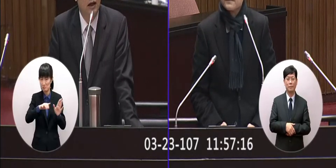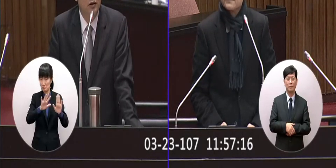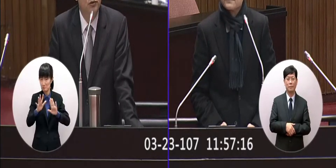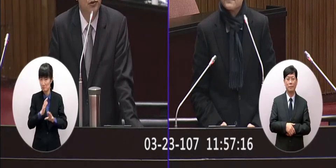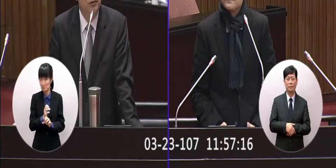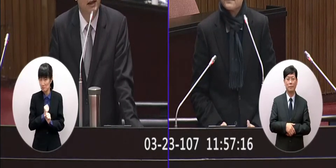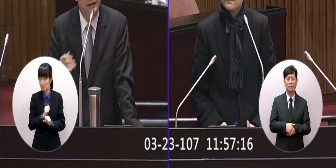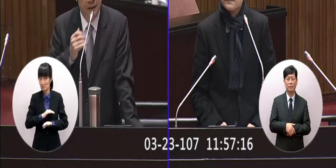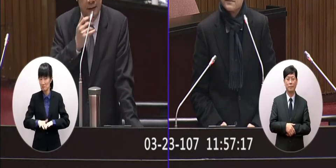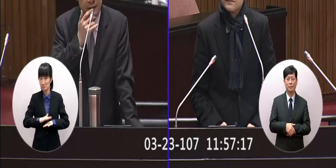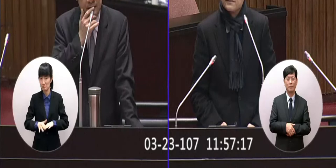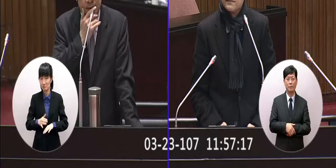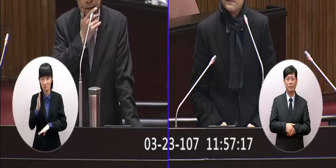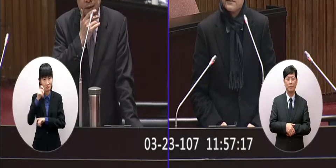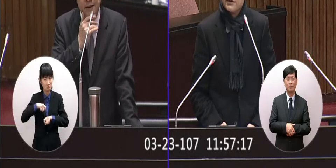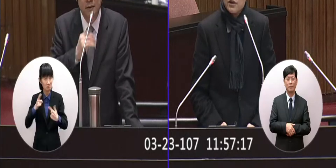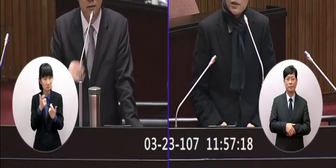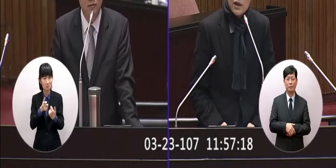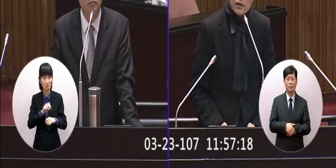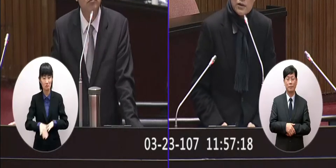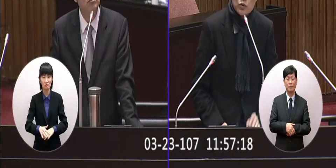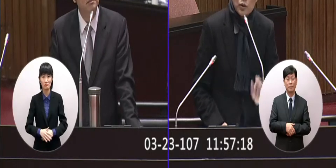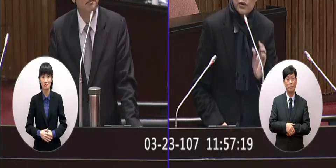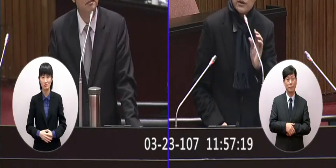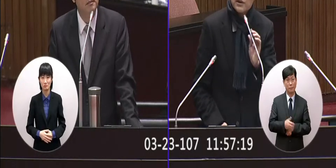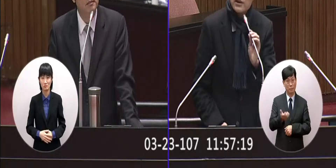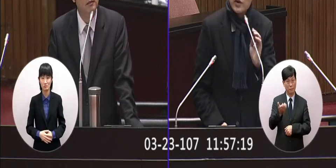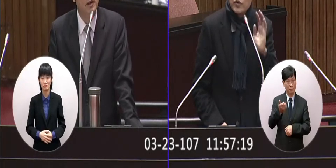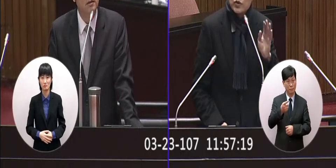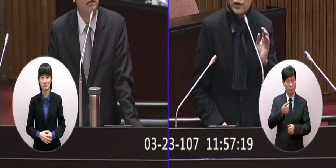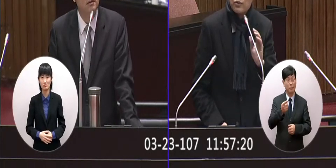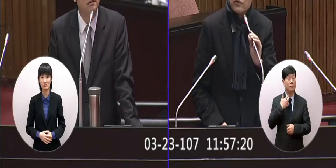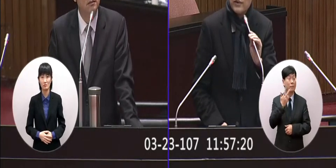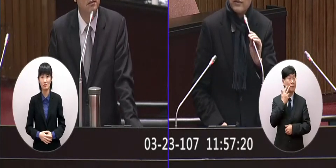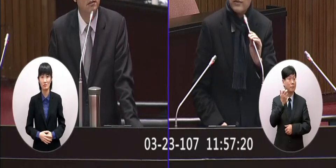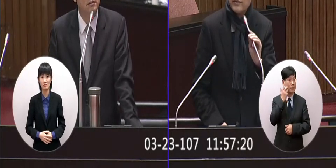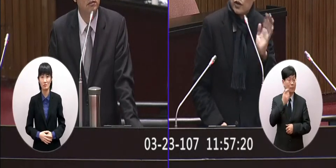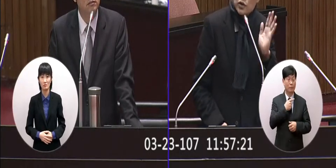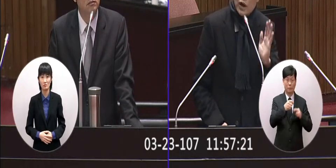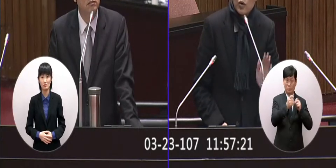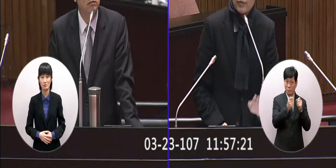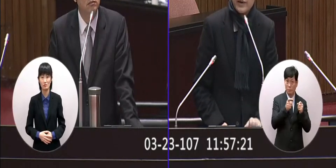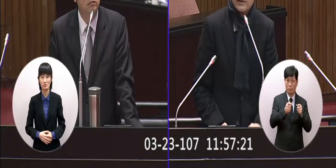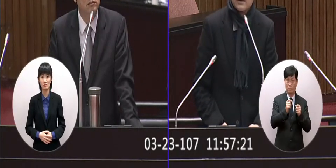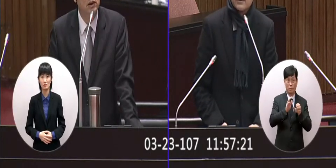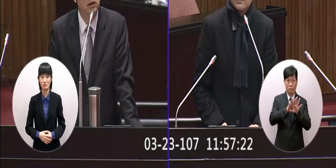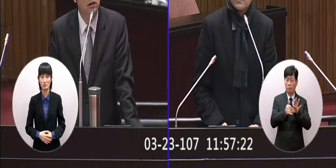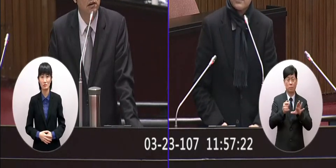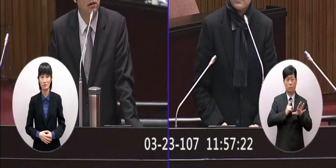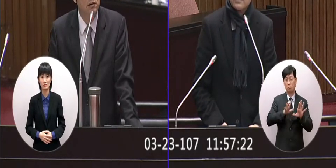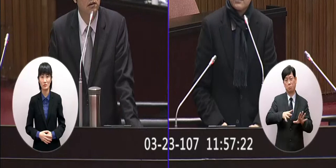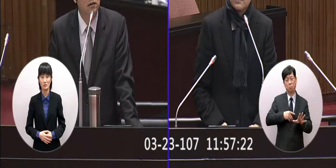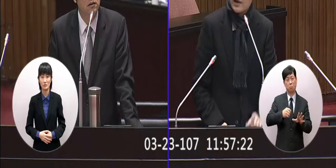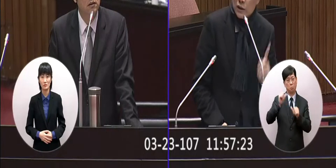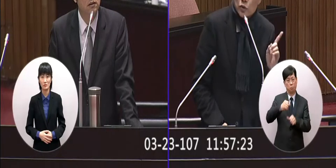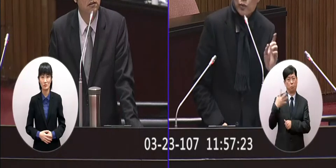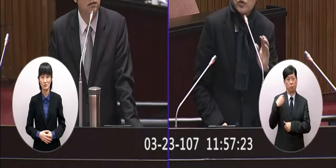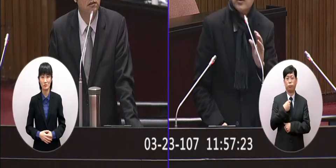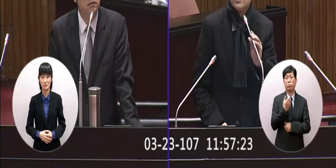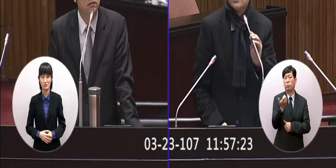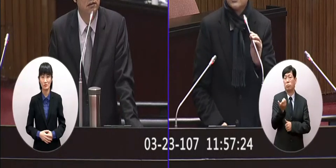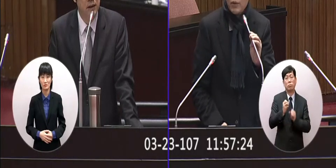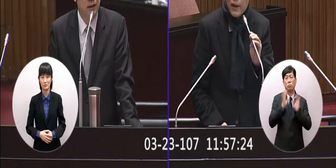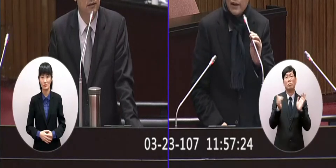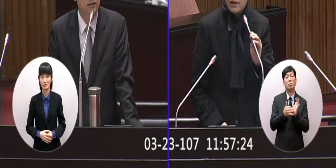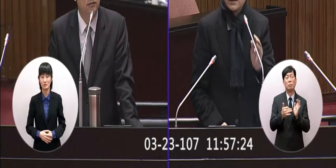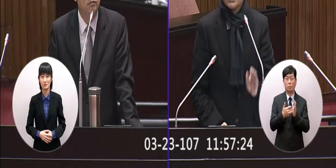应啊后续的发展。 对，刚说钢铝税的部分没有受到豁免，刚刚才宣